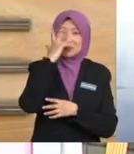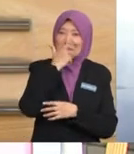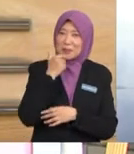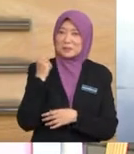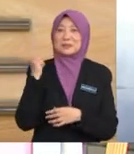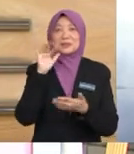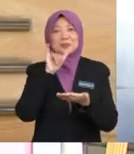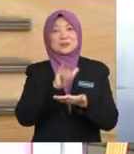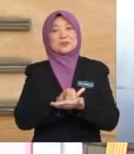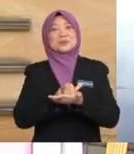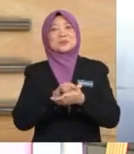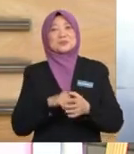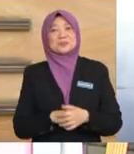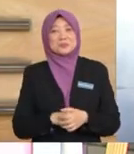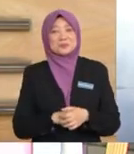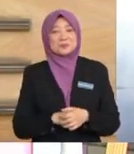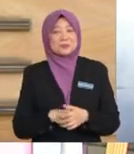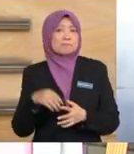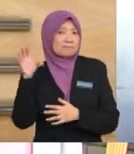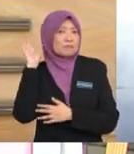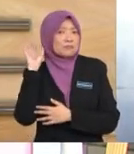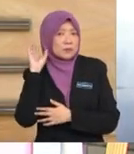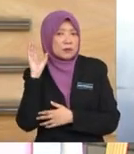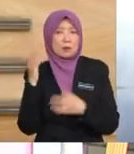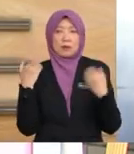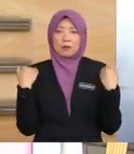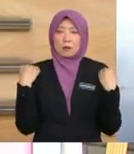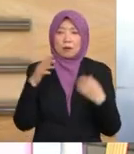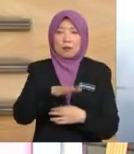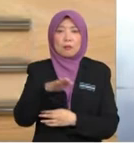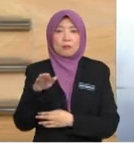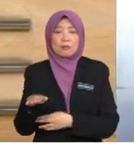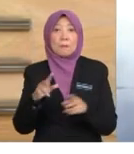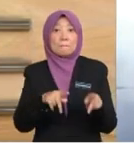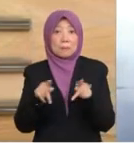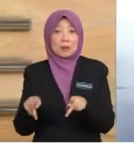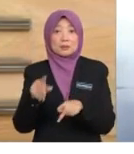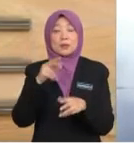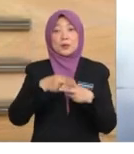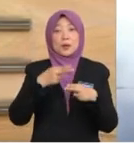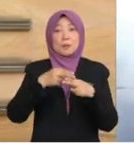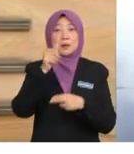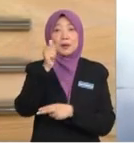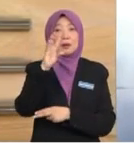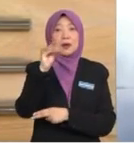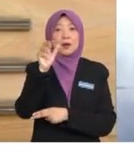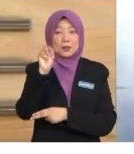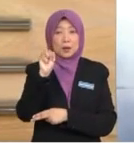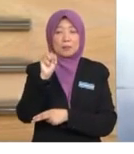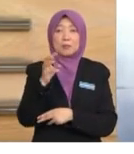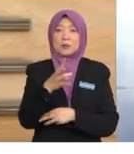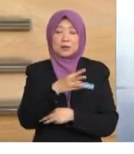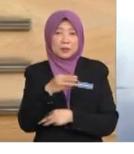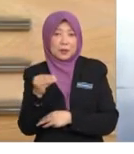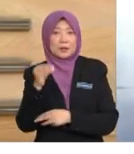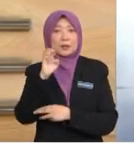Dina. Dengar sekali cerita kan cikgu kan? Adik Adam dengan adik Fazrullah. Lajulah cikgu. Wah,